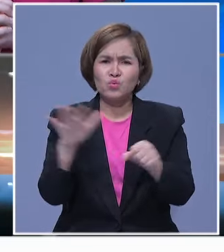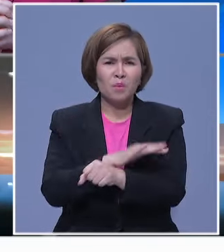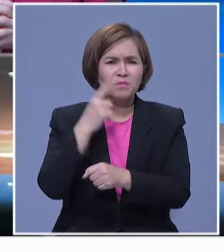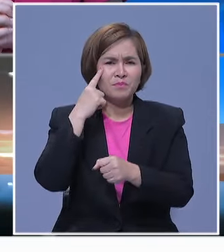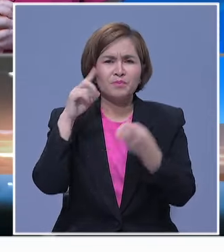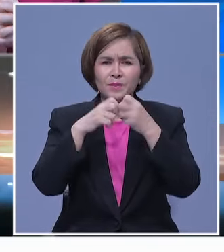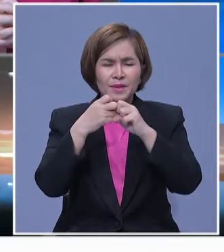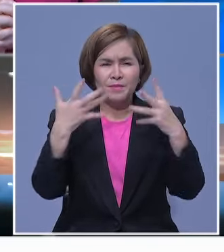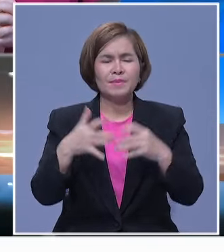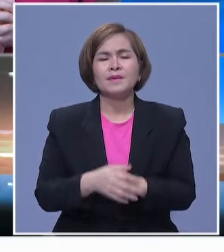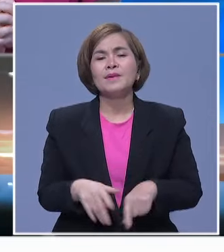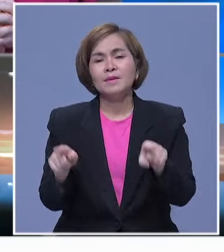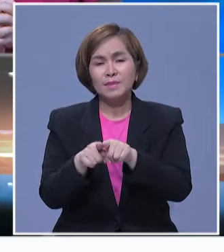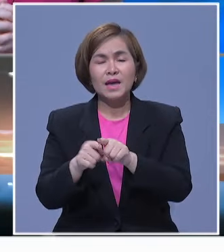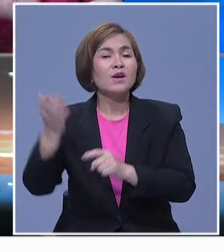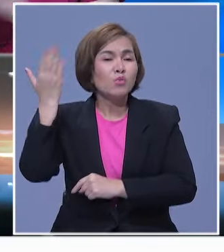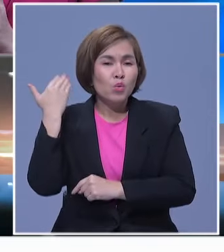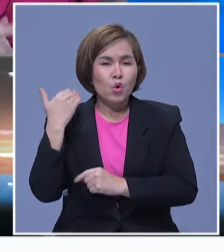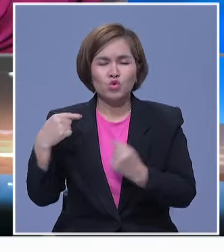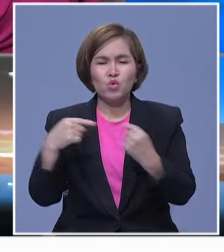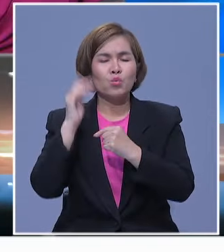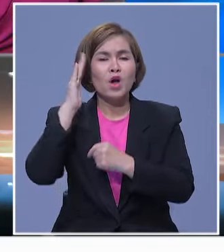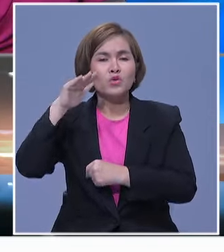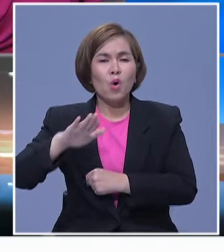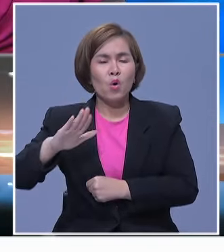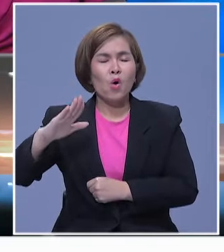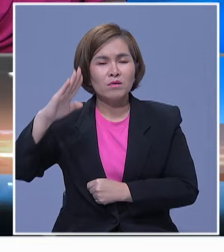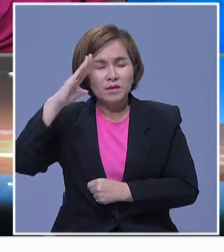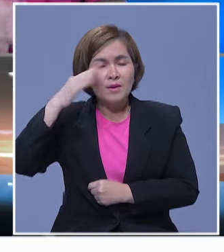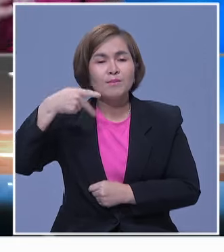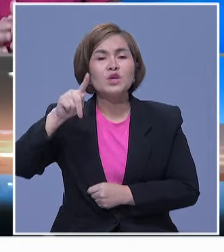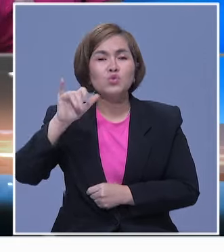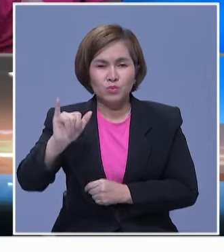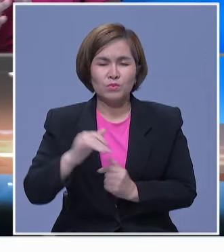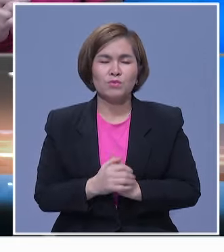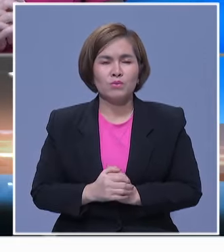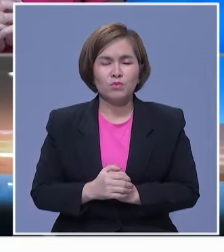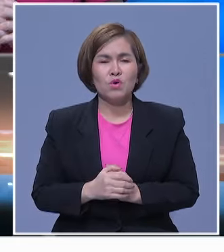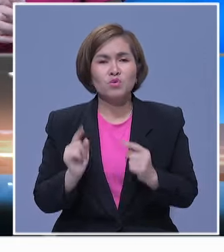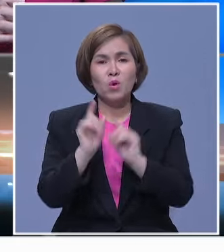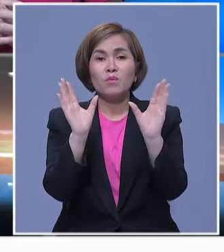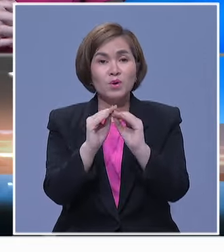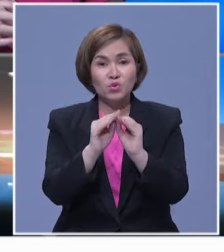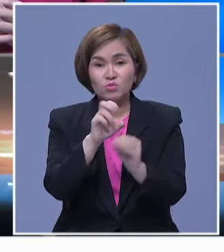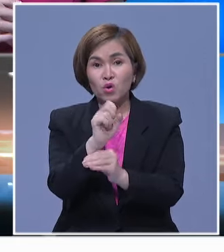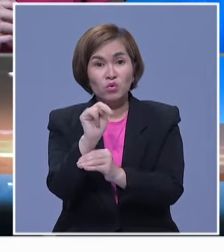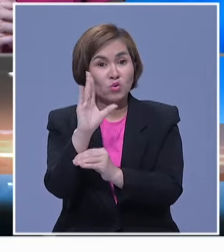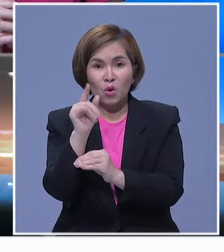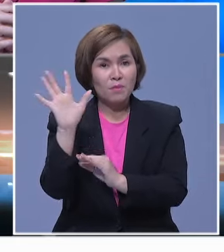ทียบกับกรณีของพลเอกปรีชาจันทร์โอชาน้องชายของบิ๊กตู่เคยเป็นข่าวดังเพราะขาดการประชุมสนช.